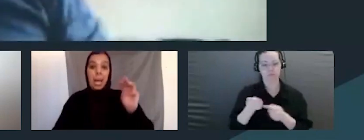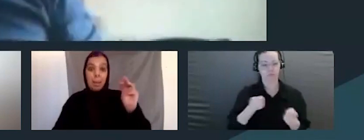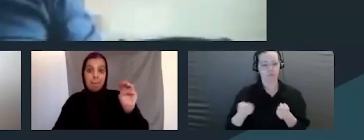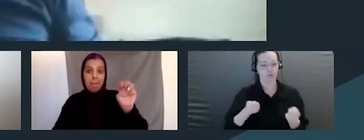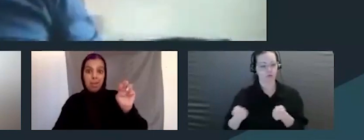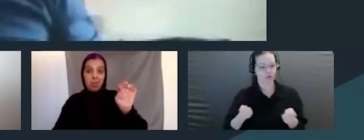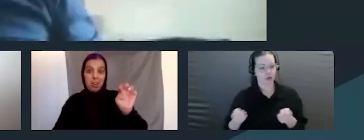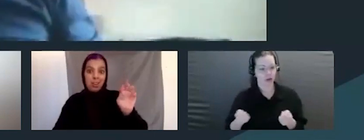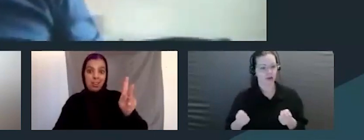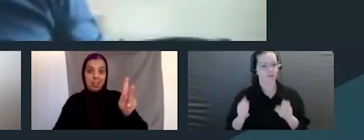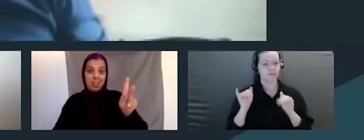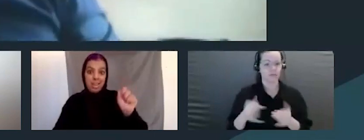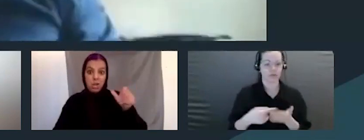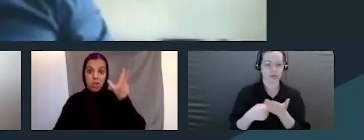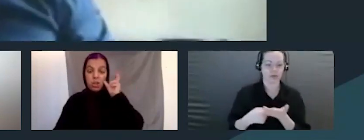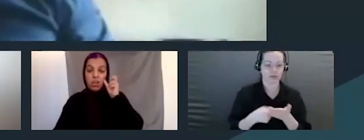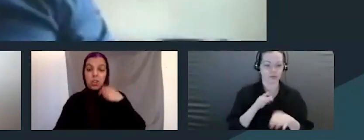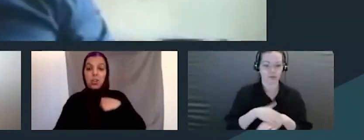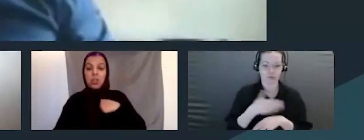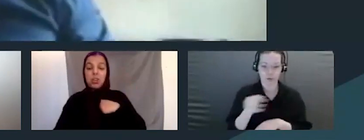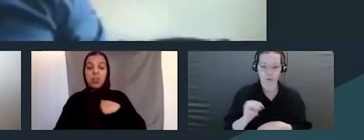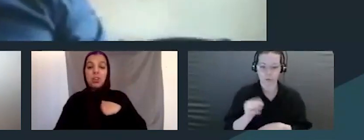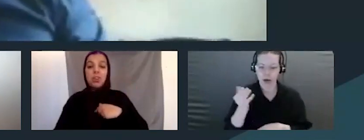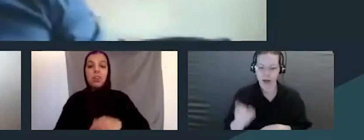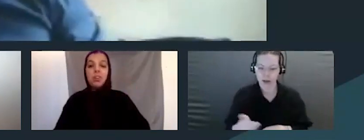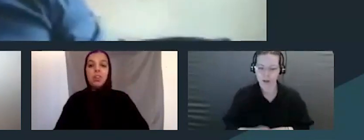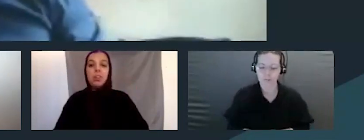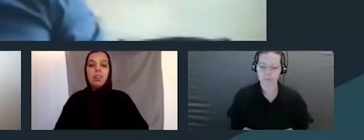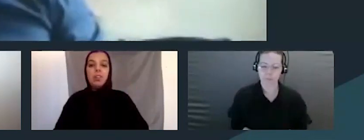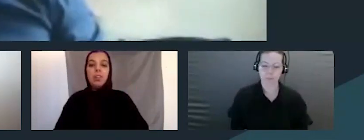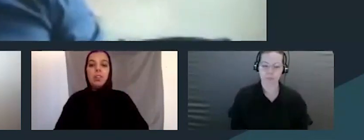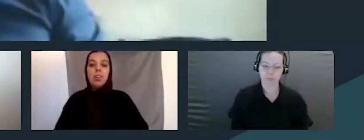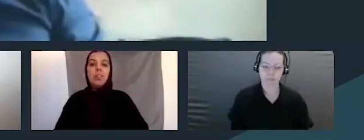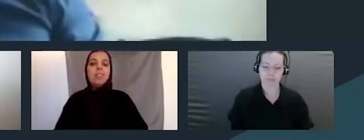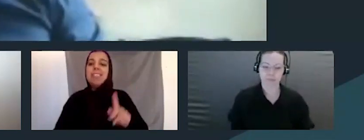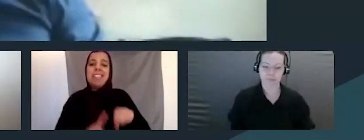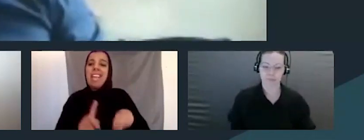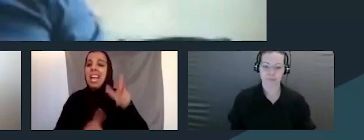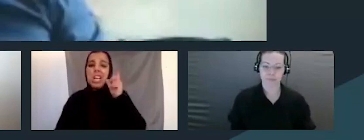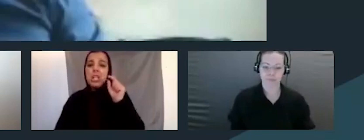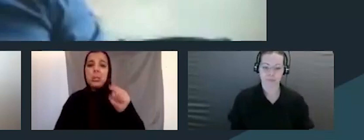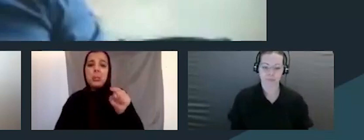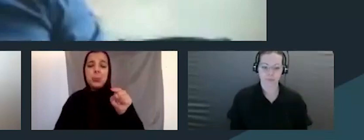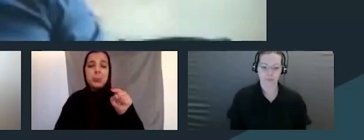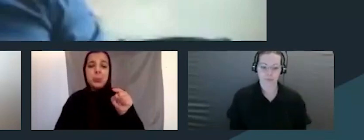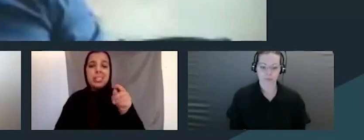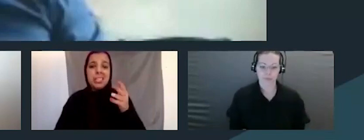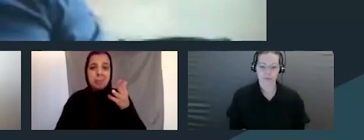Nous ne vous entendons pas. Êtes-vous en sourdine?